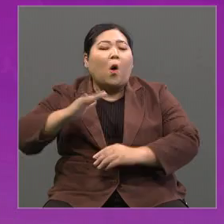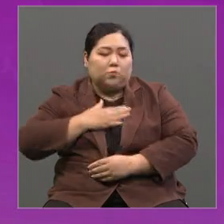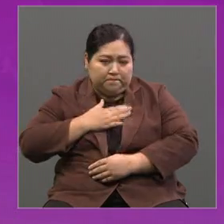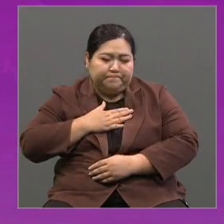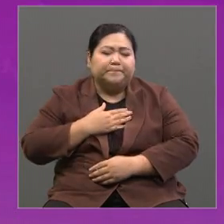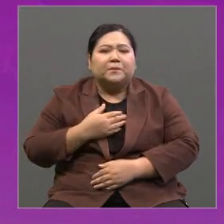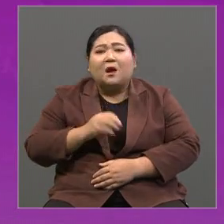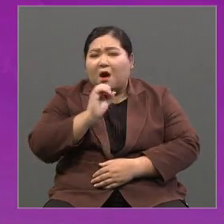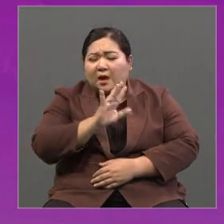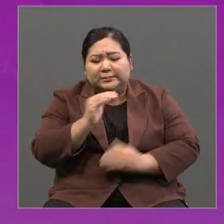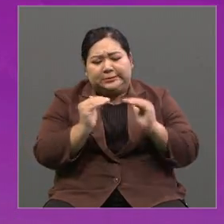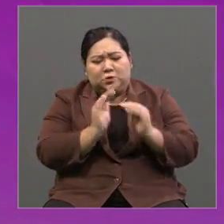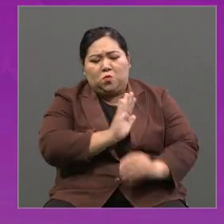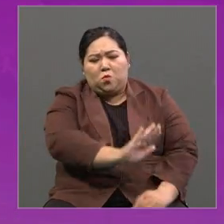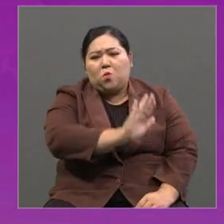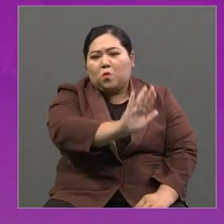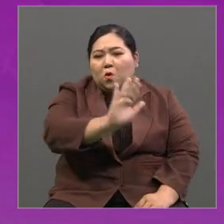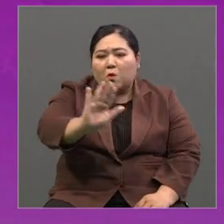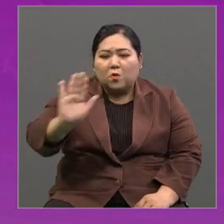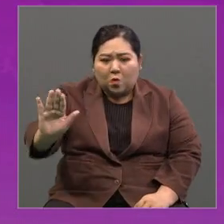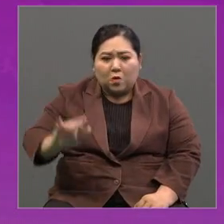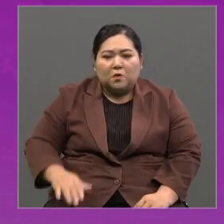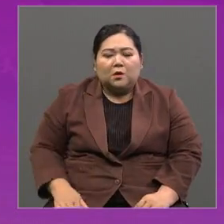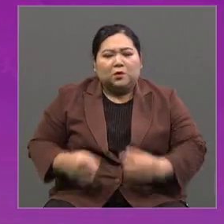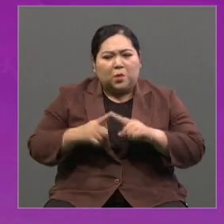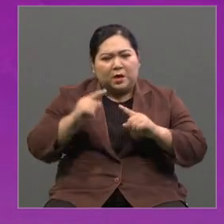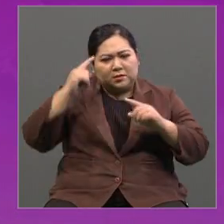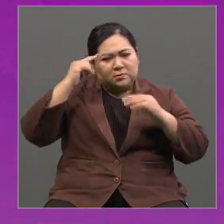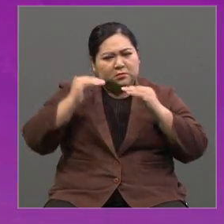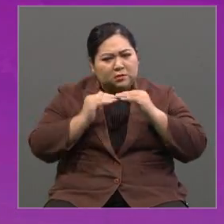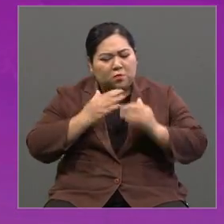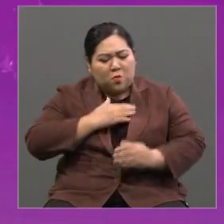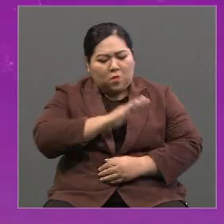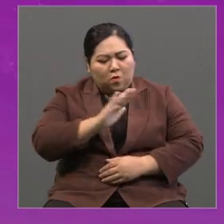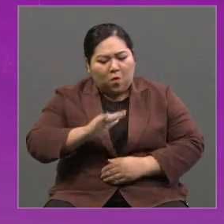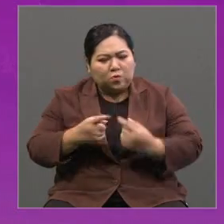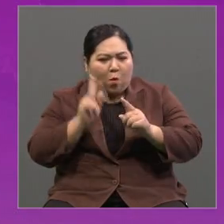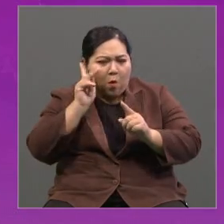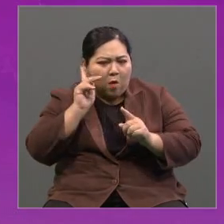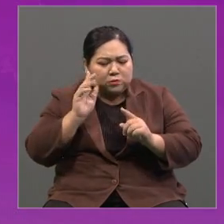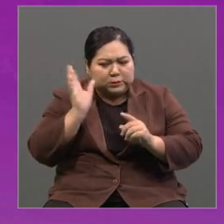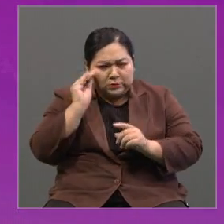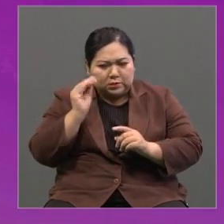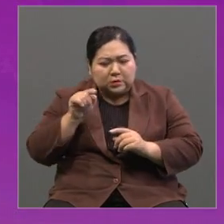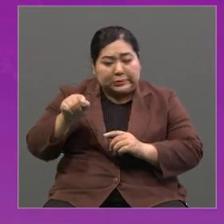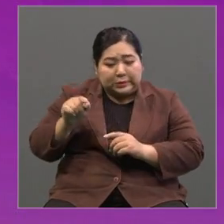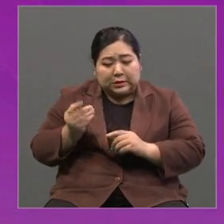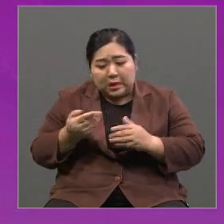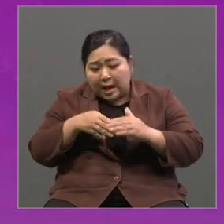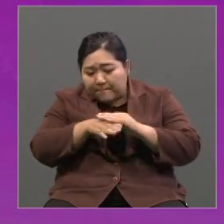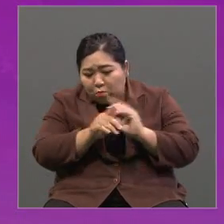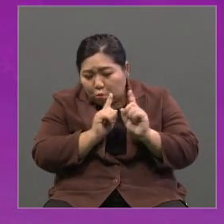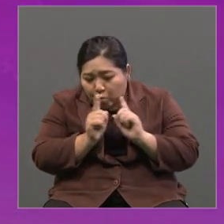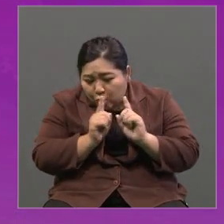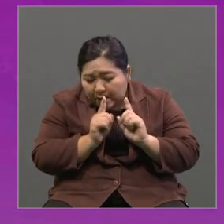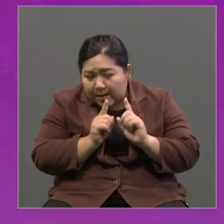บางอย่างเนี่ยมันก็เป็นสิทธิ์ส่วนบุคคลหลายคนก็เลยตีความว่าเอ๊ะสุดท้ายยังไงเอ๊ะที่มีข่าวว่าคุณสุชาติมาคุยกับเพื่อไทยนะ